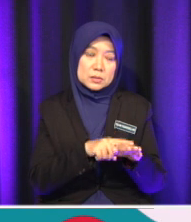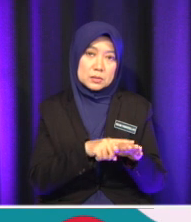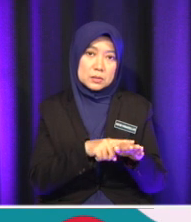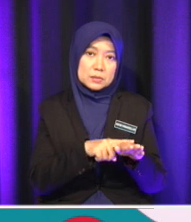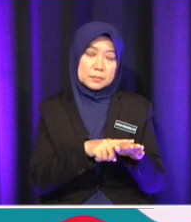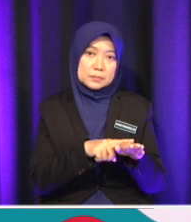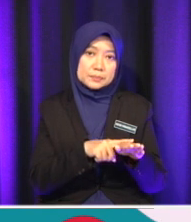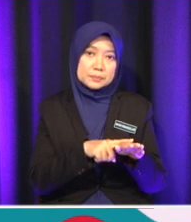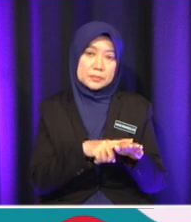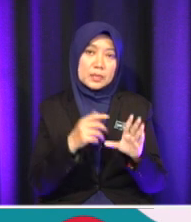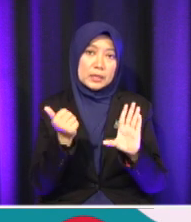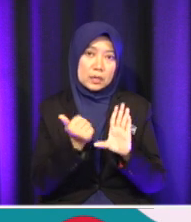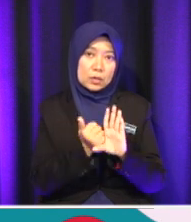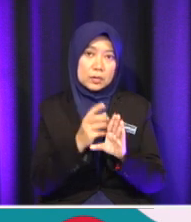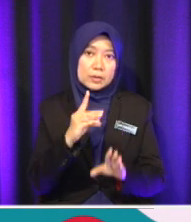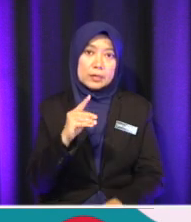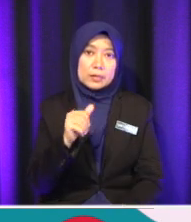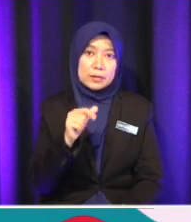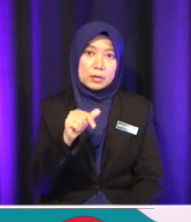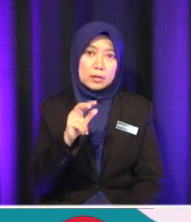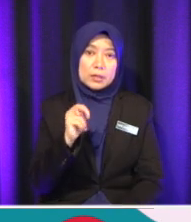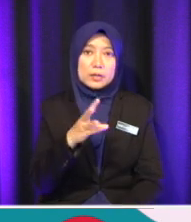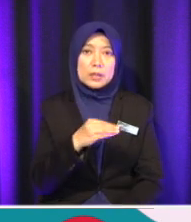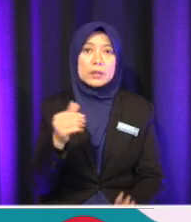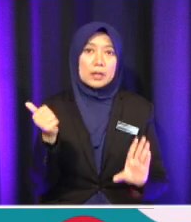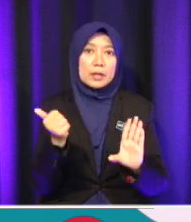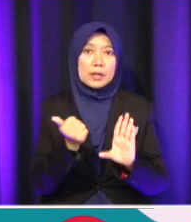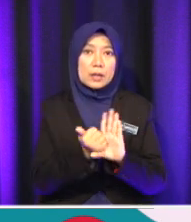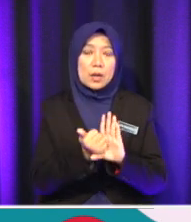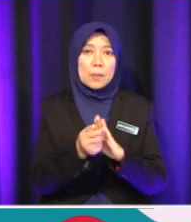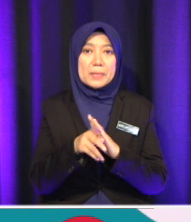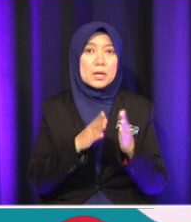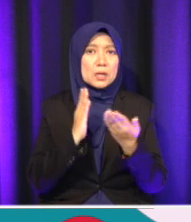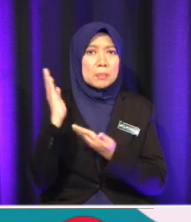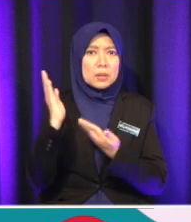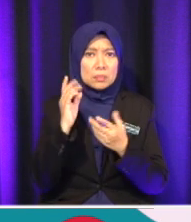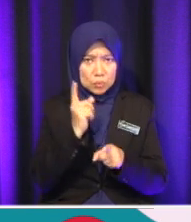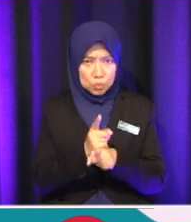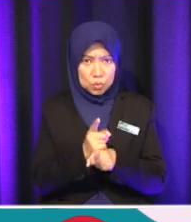daripada account dagangan dan ecom penghematan betul kesalahan